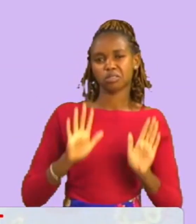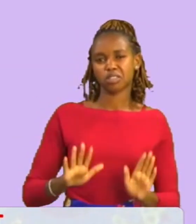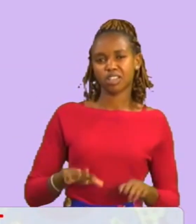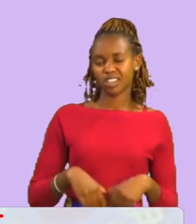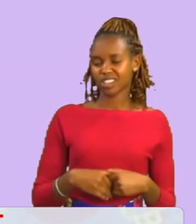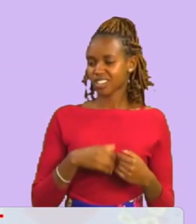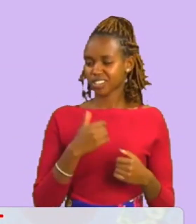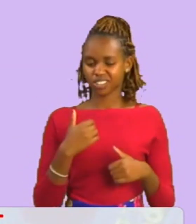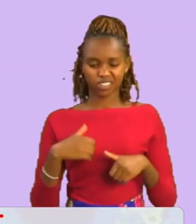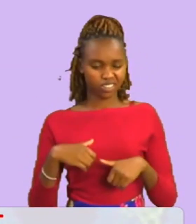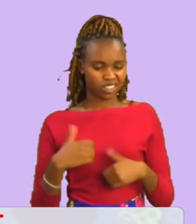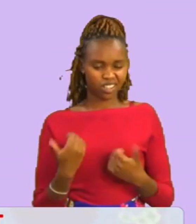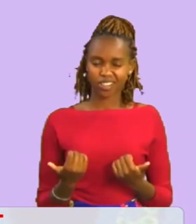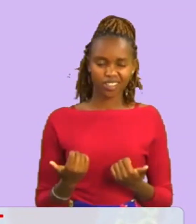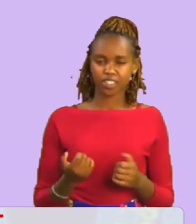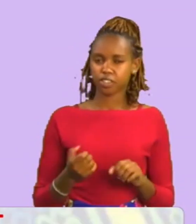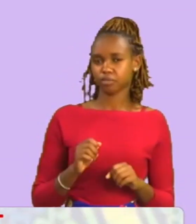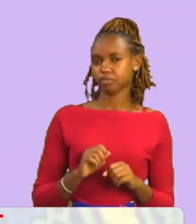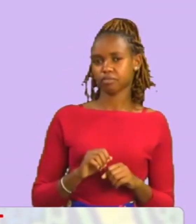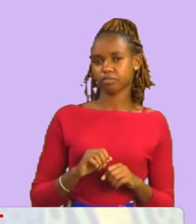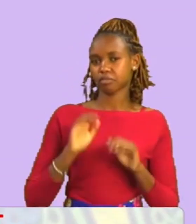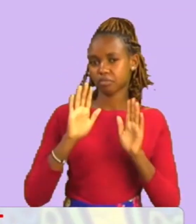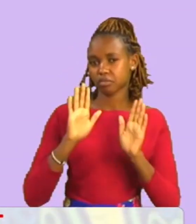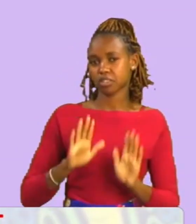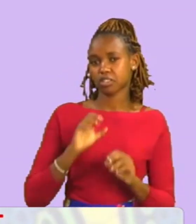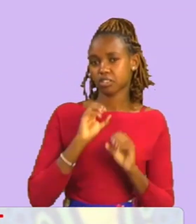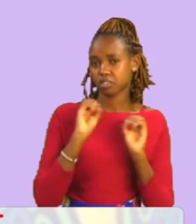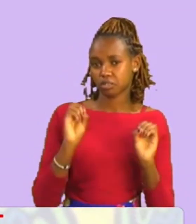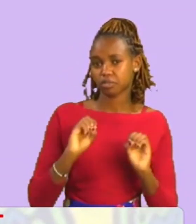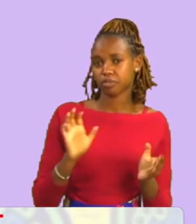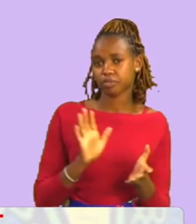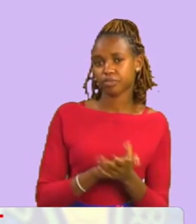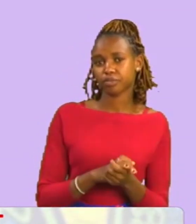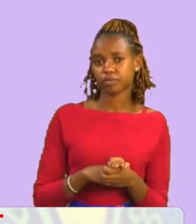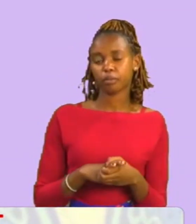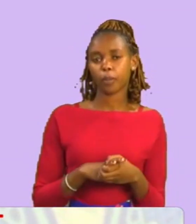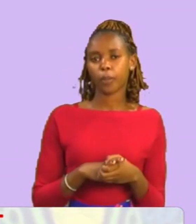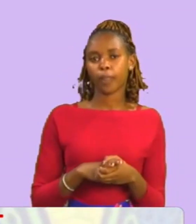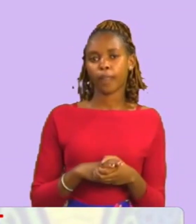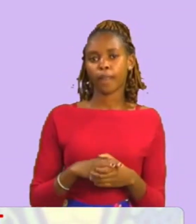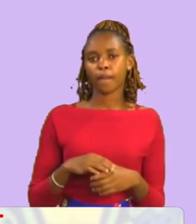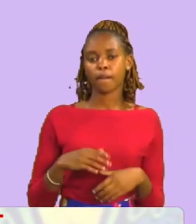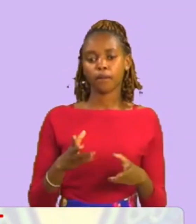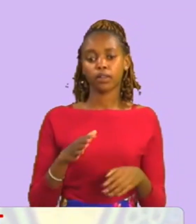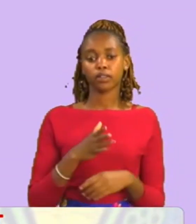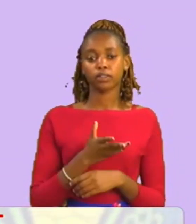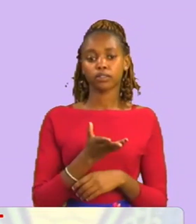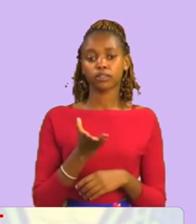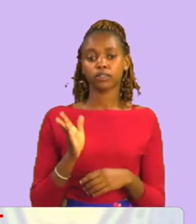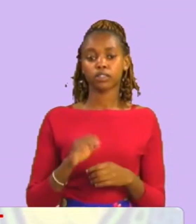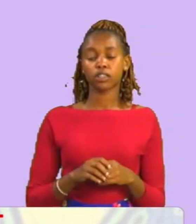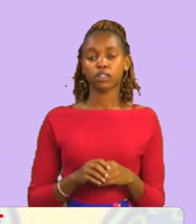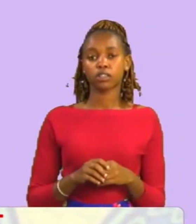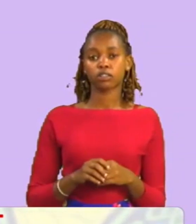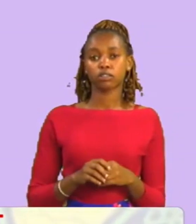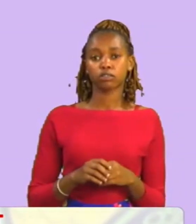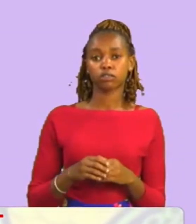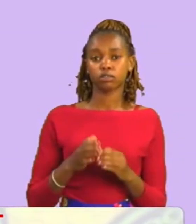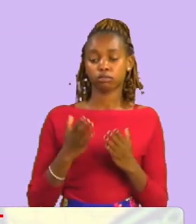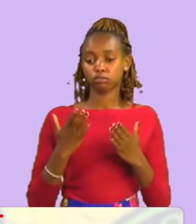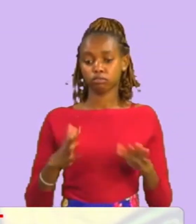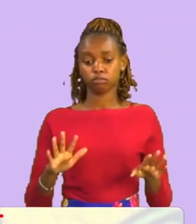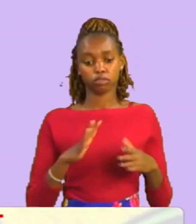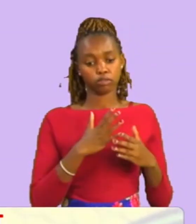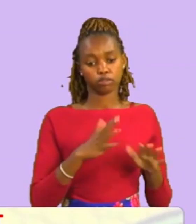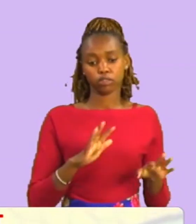wale unaachilia. In fact mimi mpaka naenda baadaye hii nasema tu hewani. Mimi mpaka delete contacts wengine. Una delete. Tu tusaidiane.